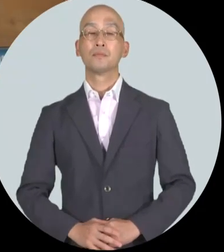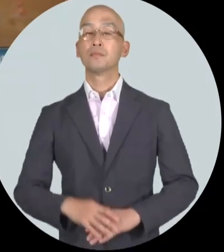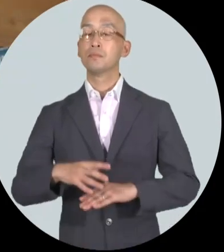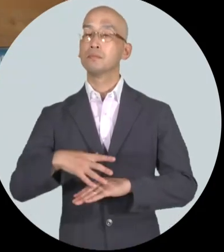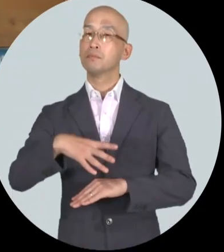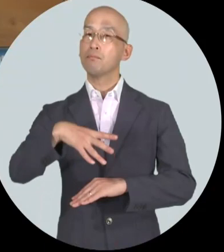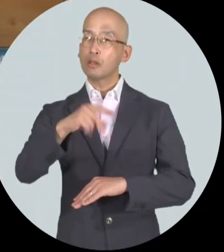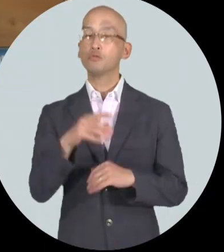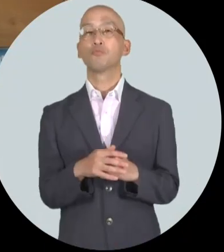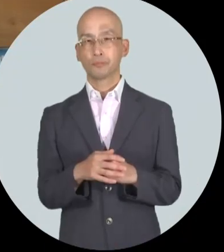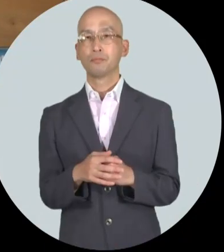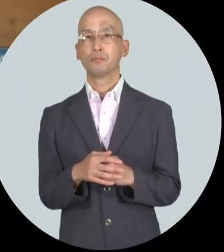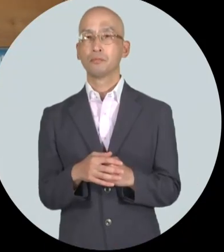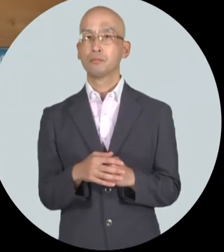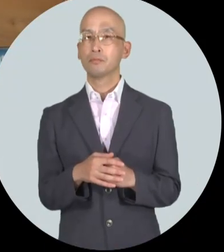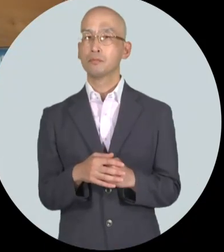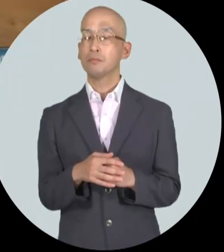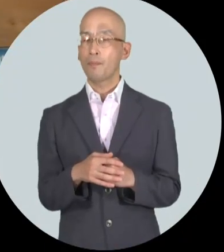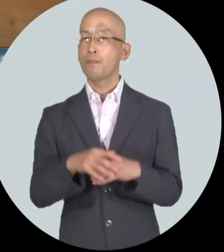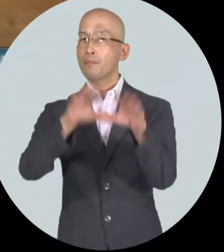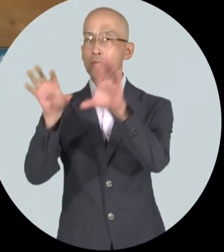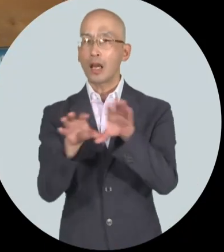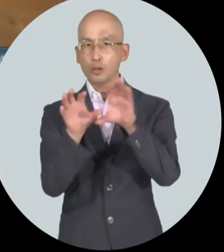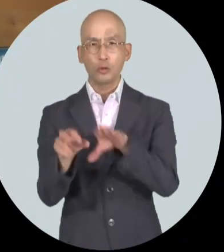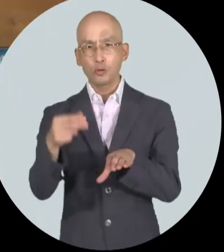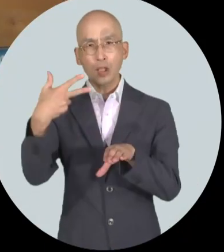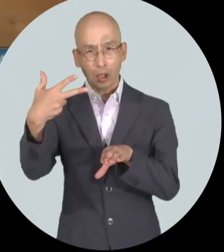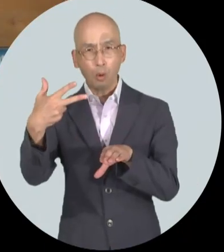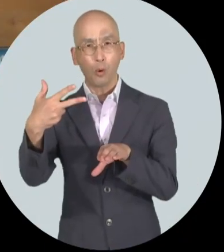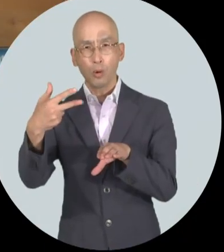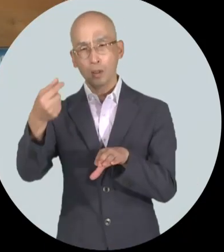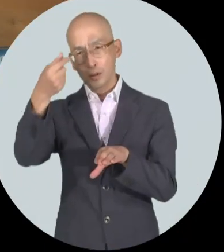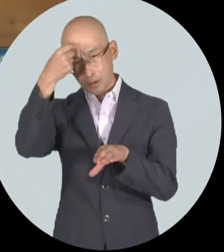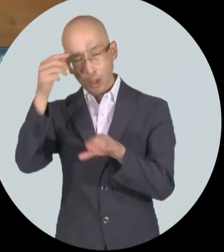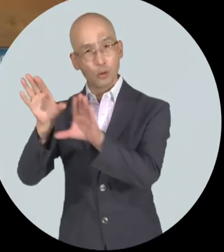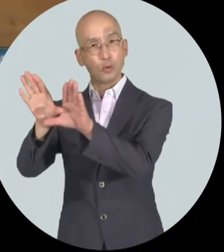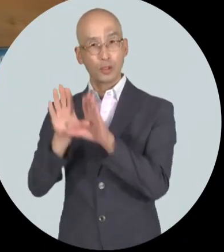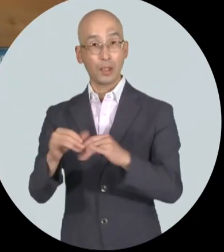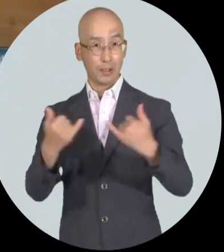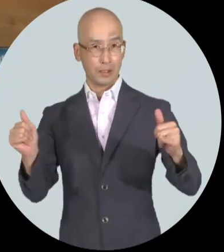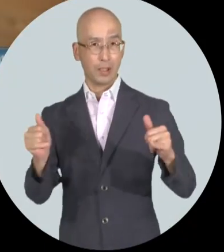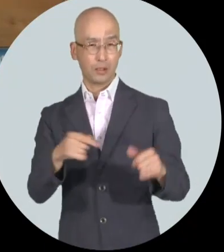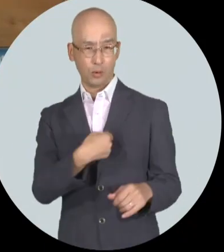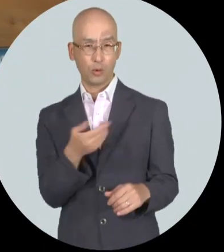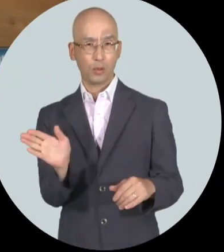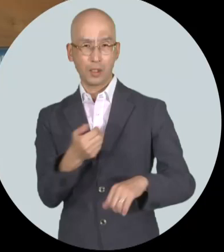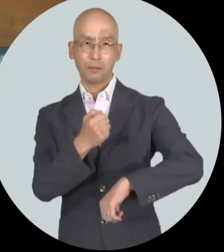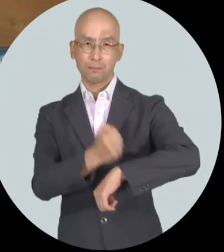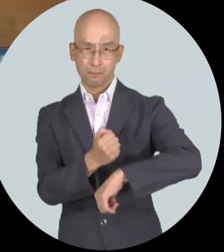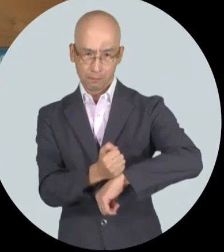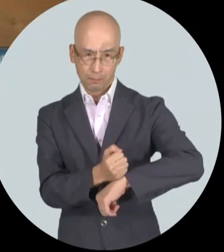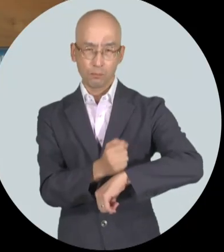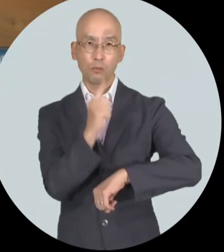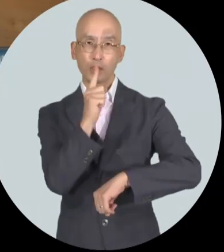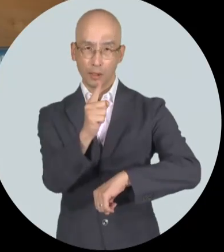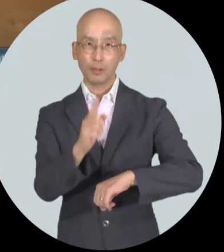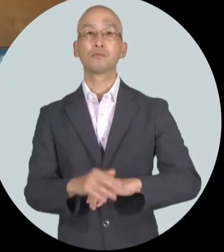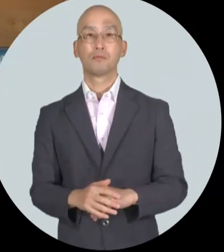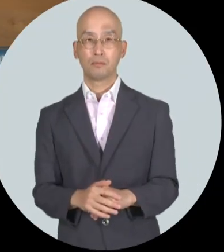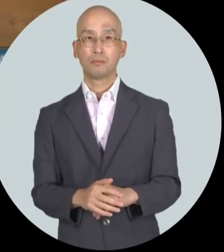まずはですね、この度の台風によりまして、被災された方々に対し、心からお見舞い申し上げますと